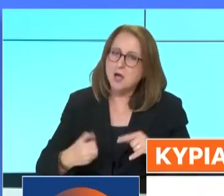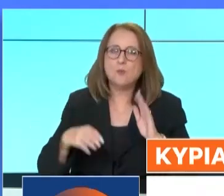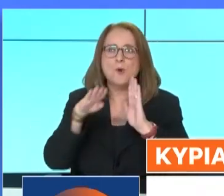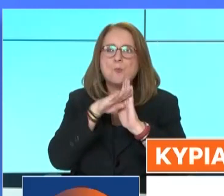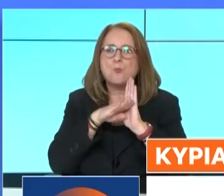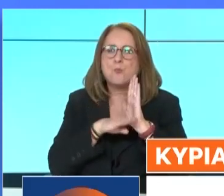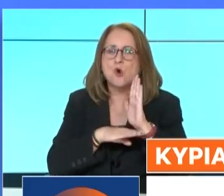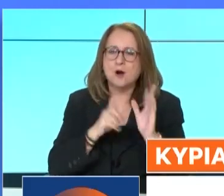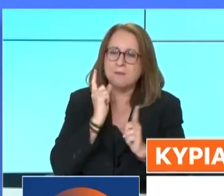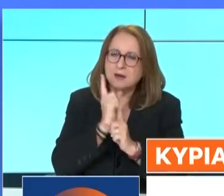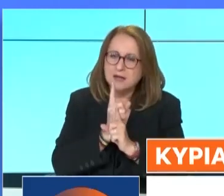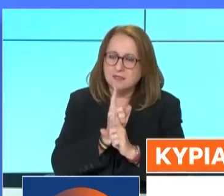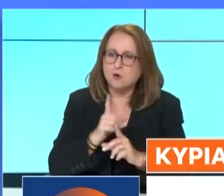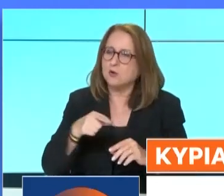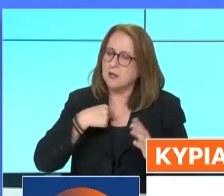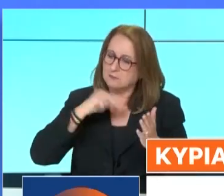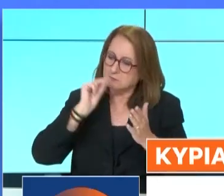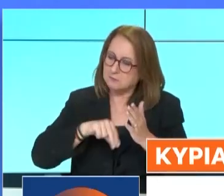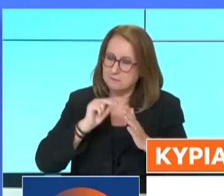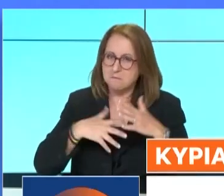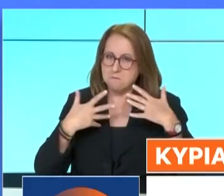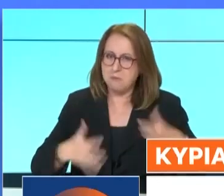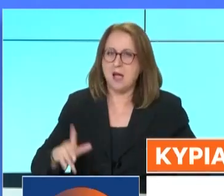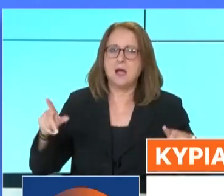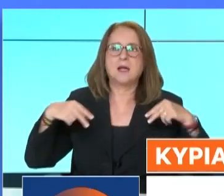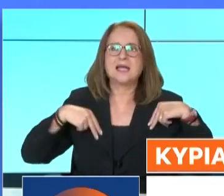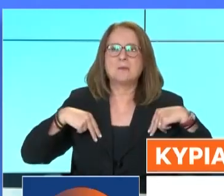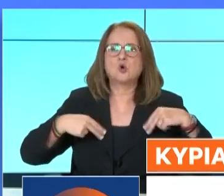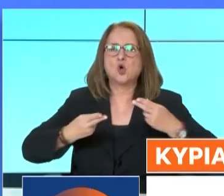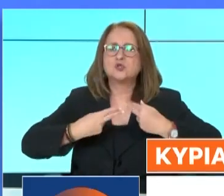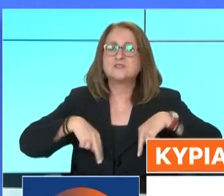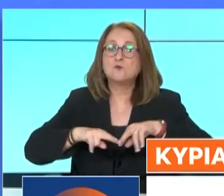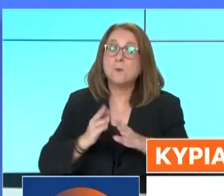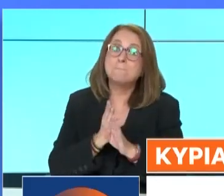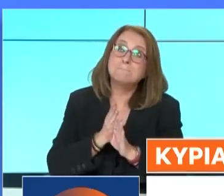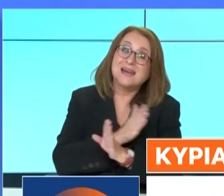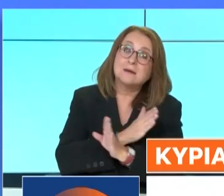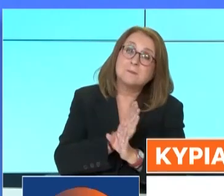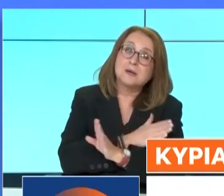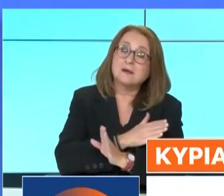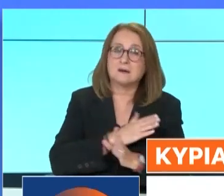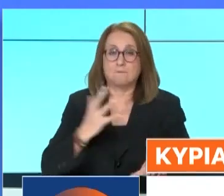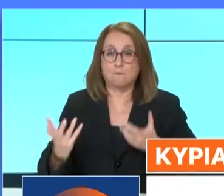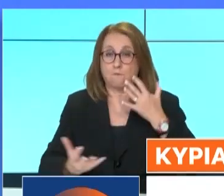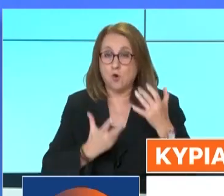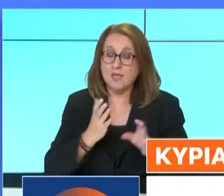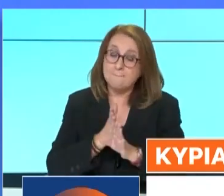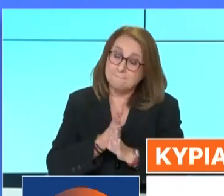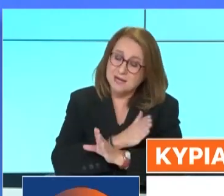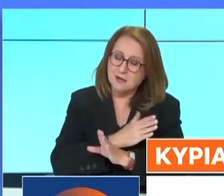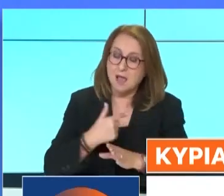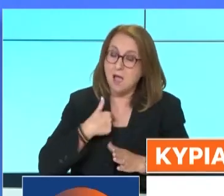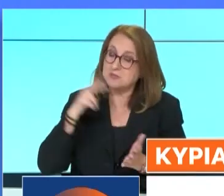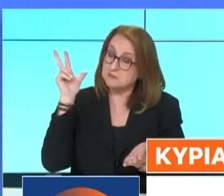έχουμε εγκρίνει σε επίπεδο Υπουργικού Συμβουλίου πριν την πυρκαγιά, τις πυρκαγιές μάλλον των